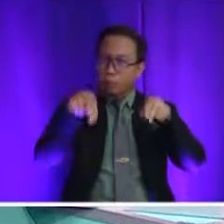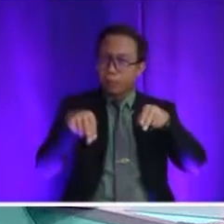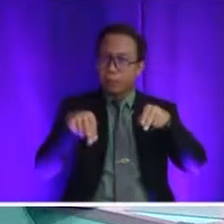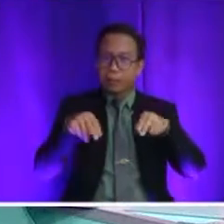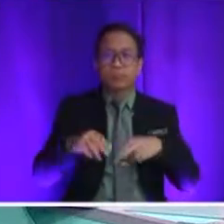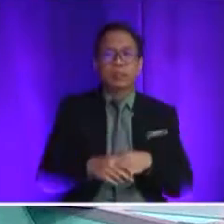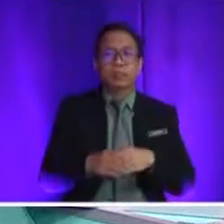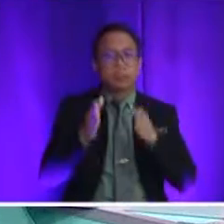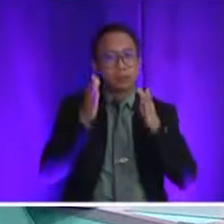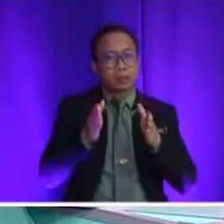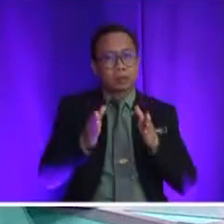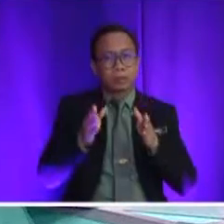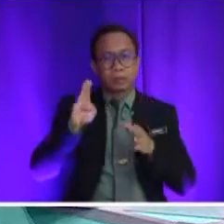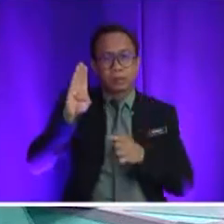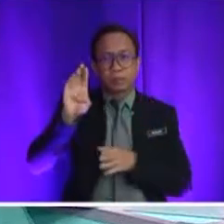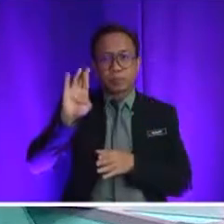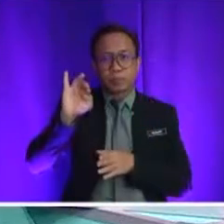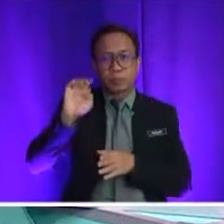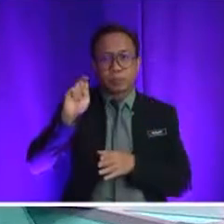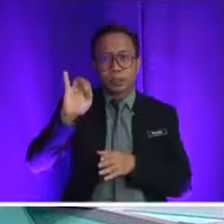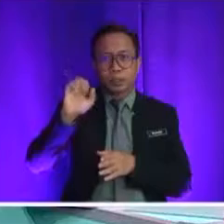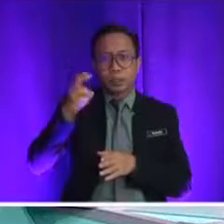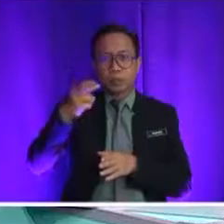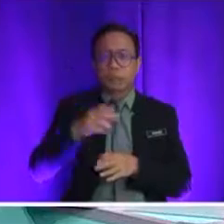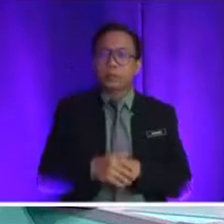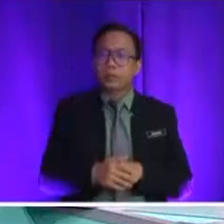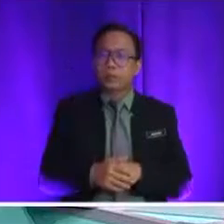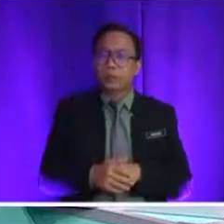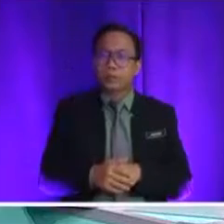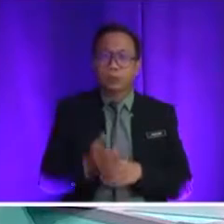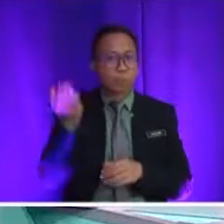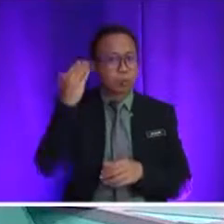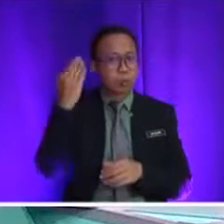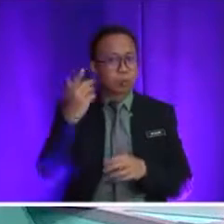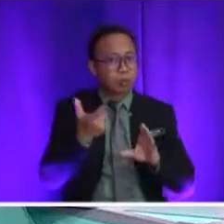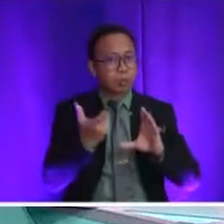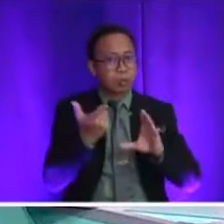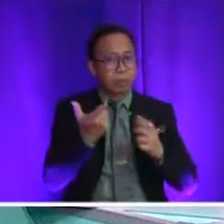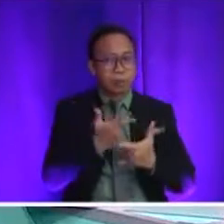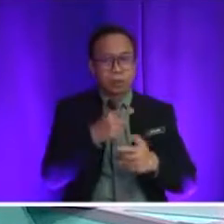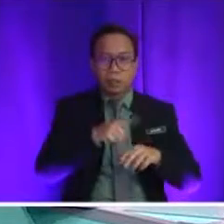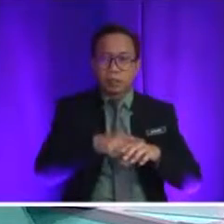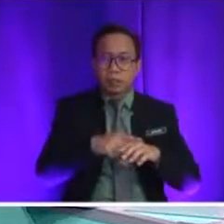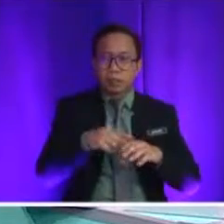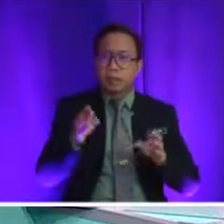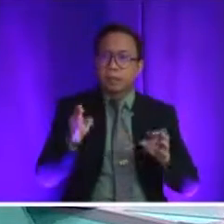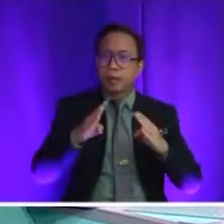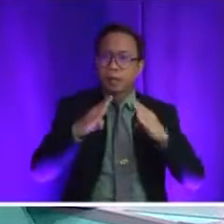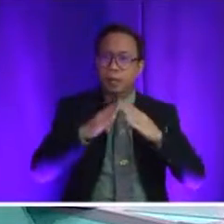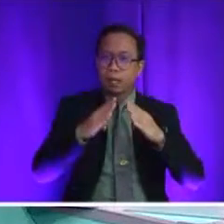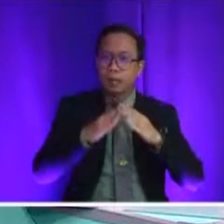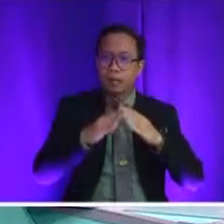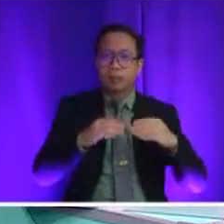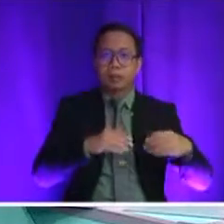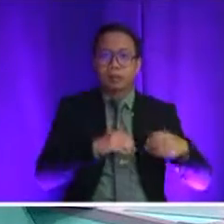Iman ingat pernah ada kisah apel penyerangan ke atas Balai Polis buke kepung yang amat